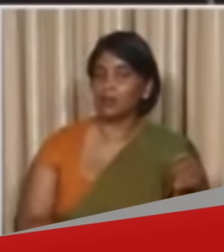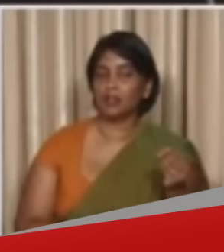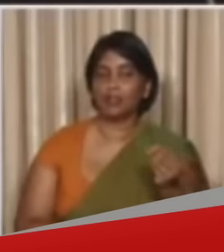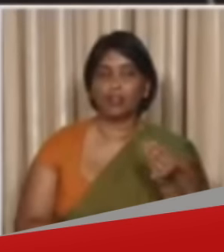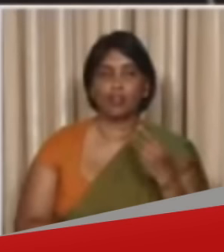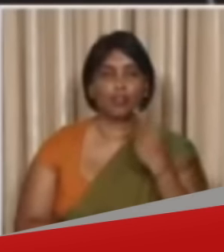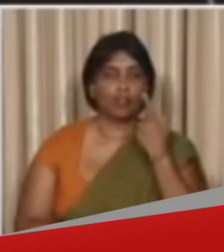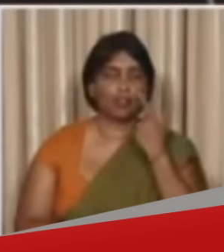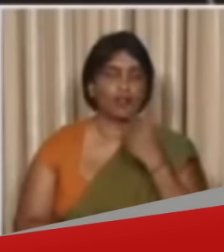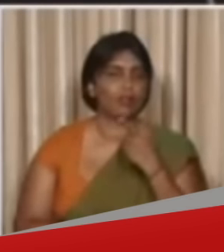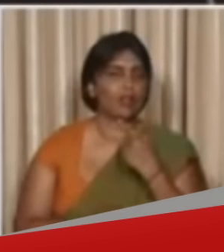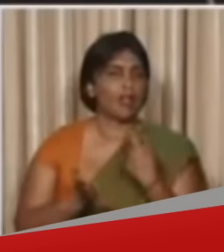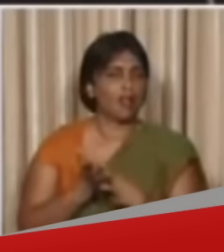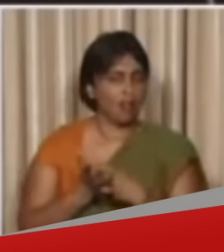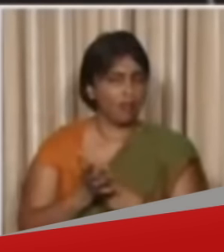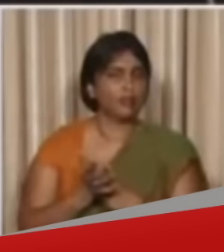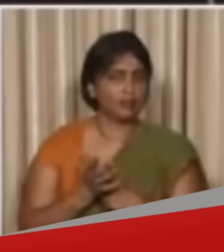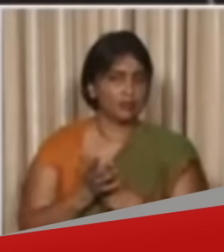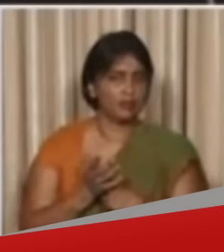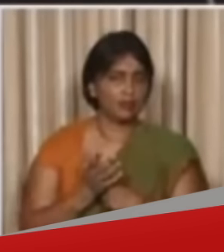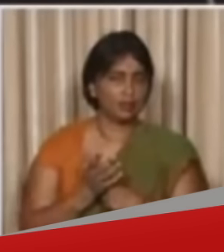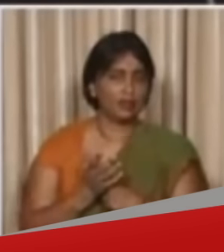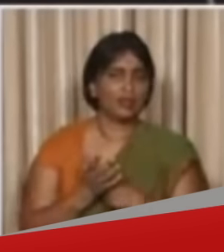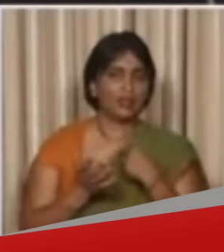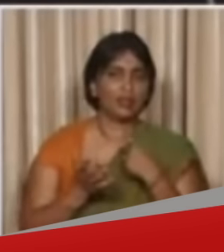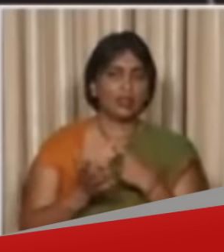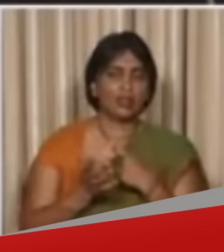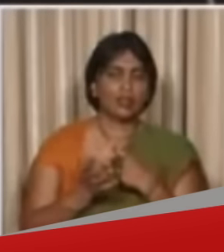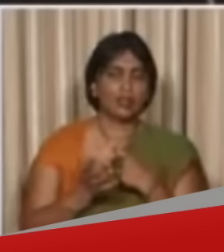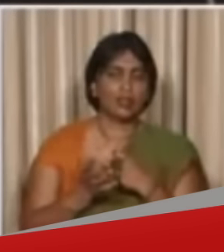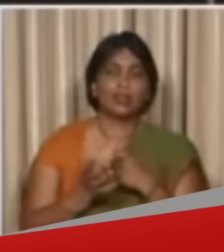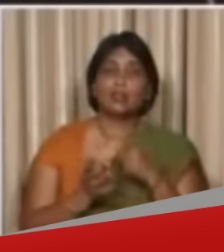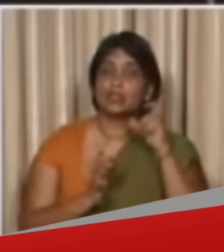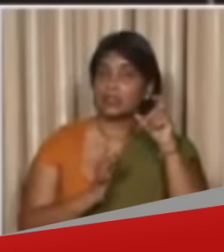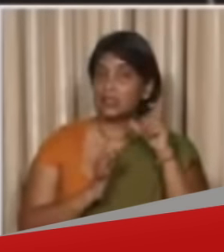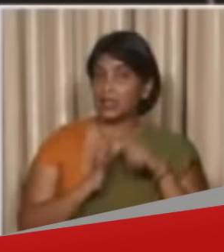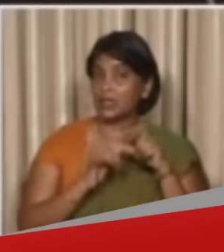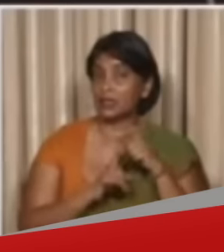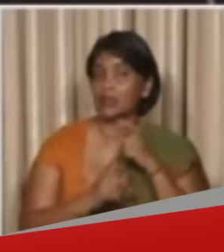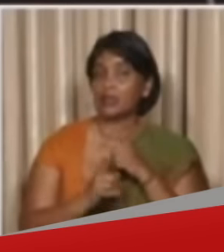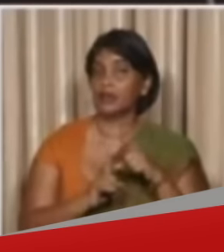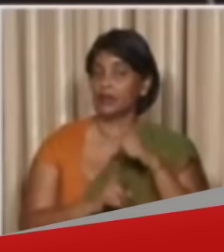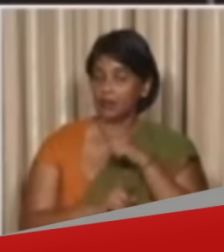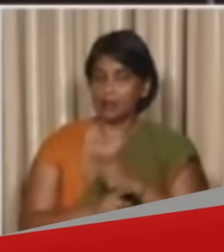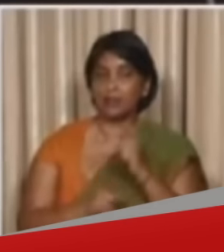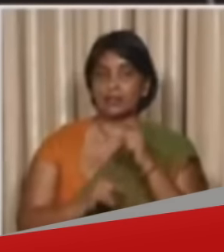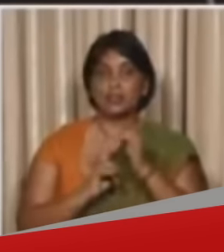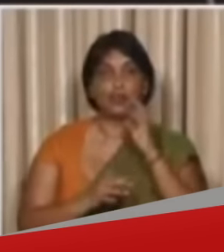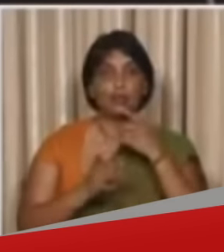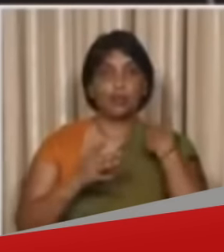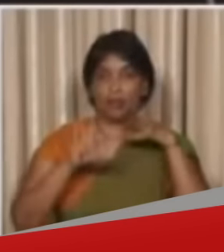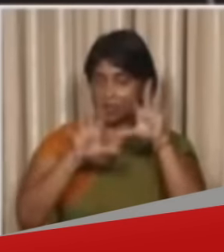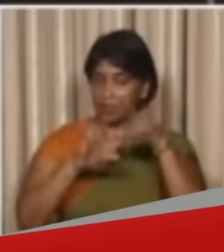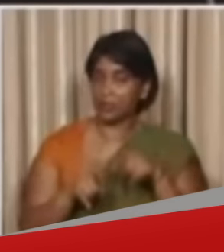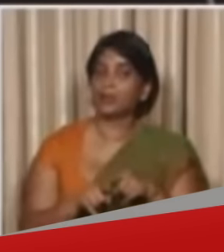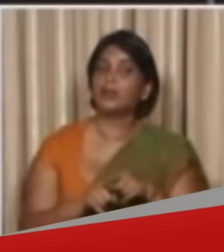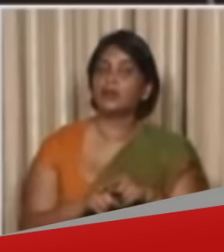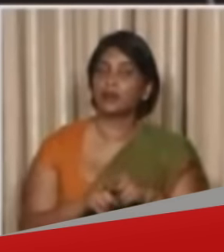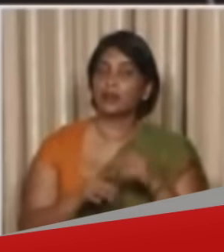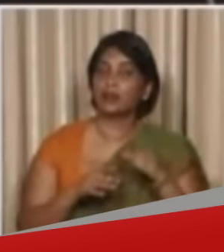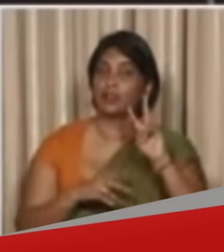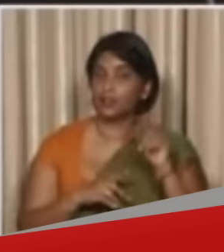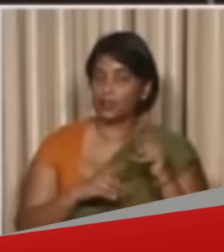දුක්ගන්නාරාල රවි බණ්ඩාර සෙනවිරත්න කියන්නේ අපි සෙනවිරත්න සීනියටි ඇජි මහතා ජනාධිපති කොමිෂන් ලබා දුන් සාක්කිය ඇමනුම්